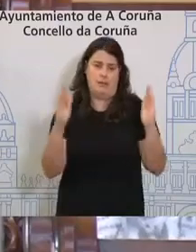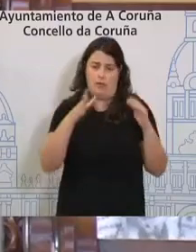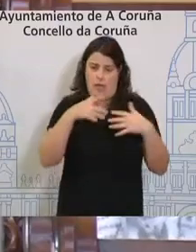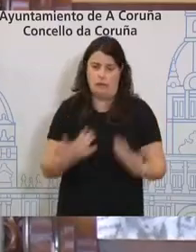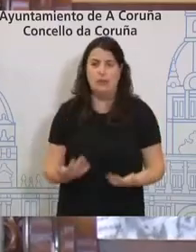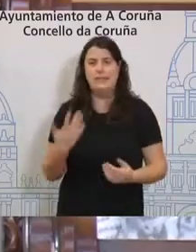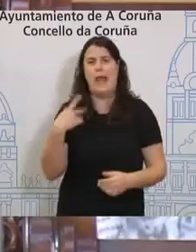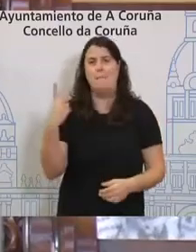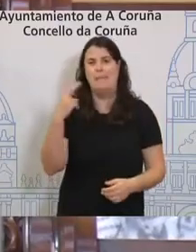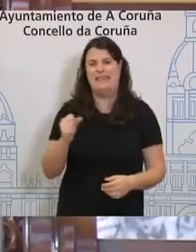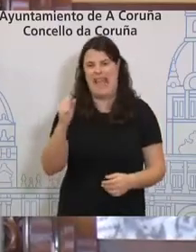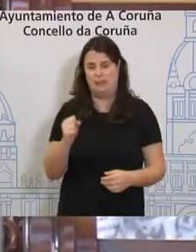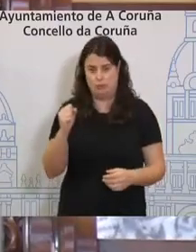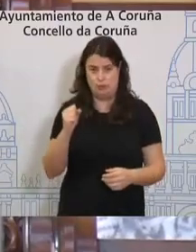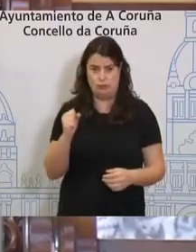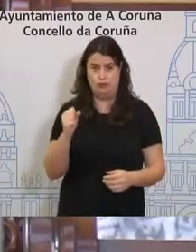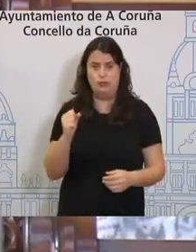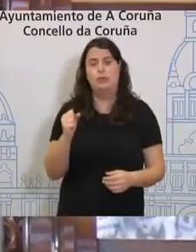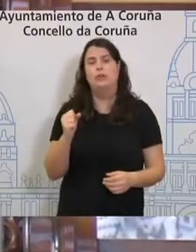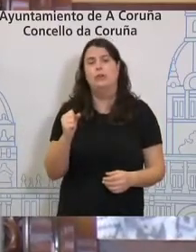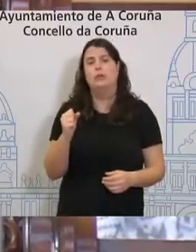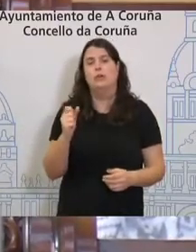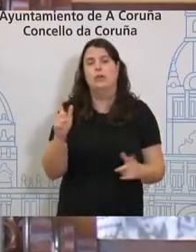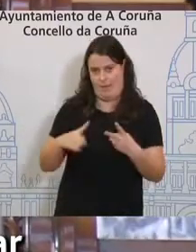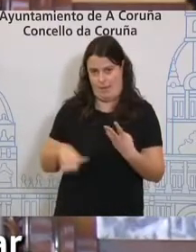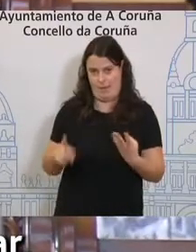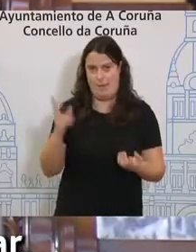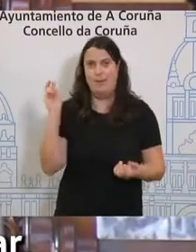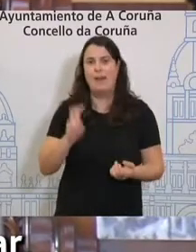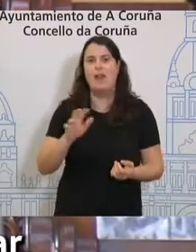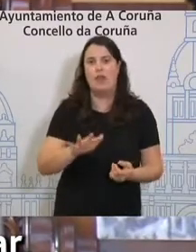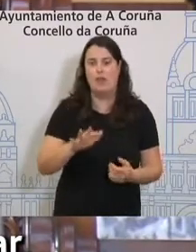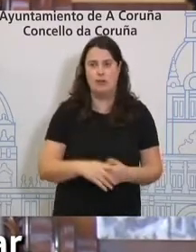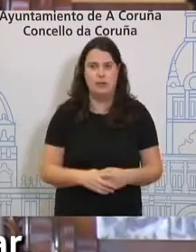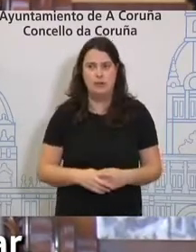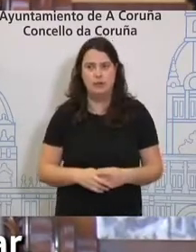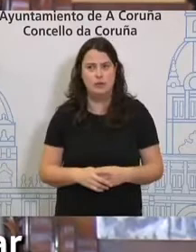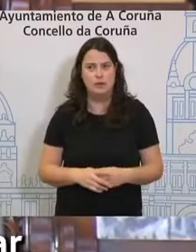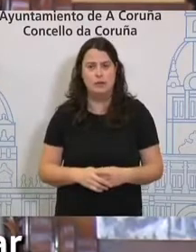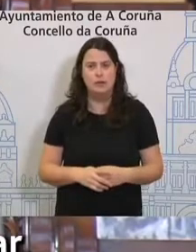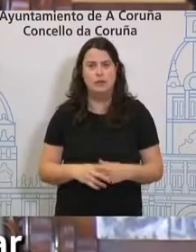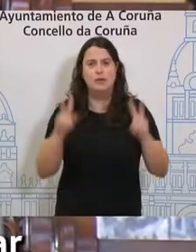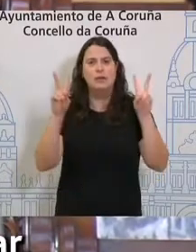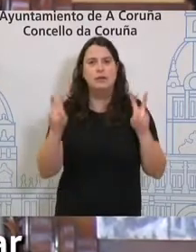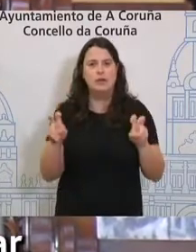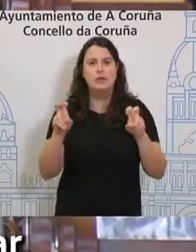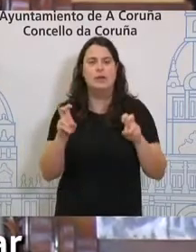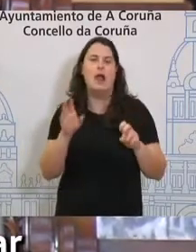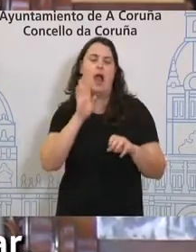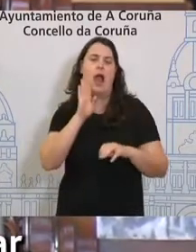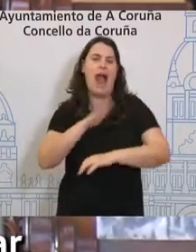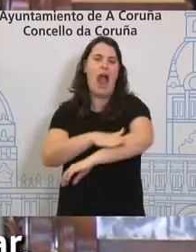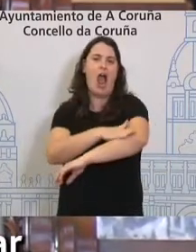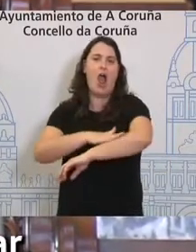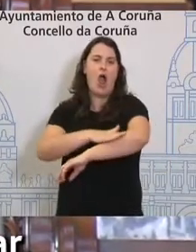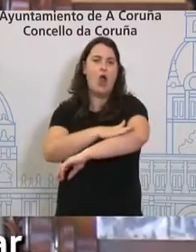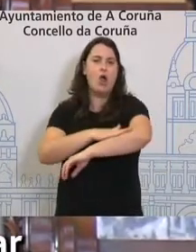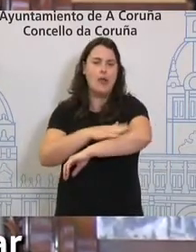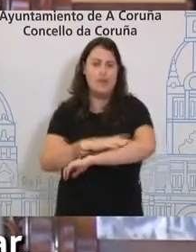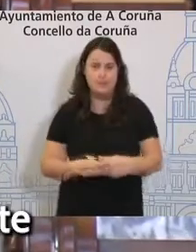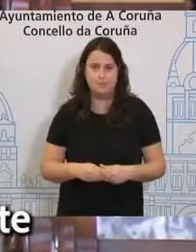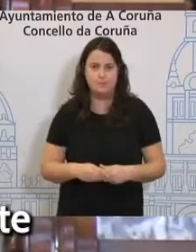Fan vinte anos do peche da venda de Inespal, aquela privatización levada a cabo pelo goberno do señor José María